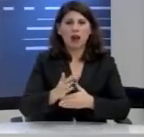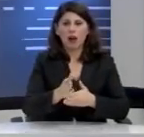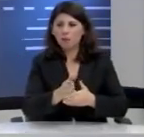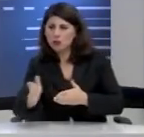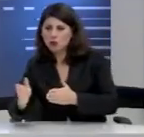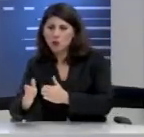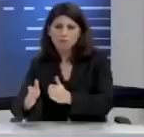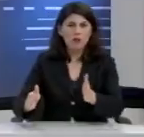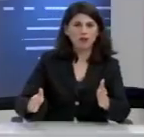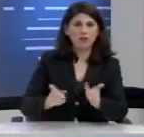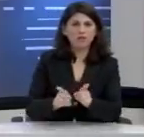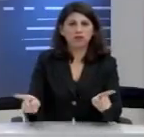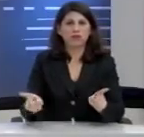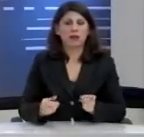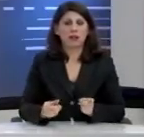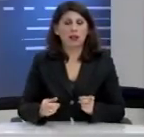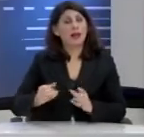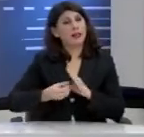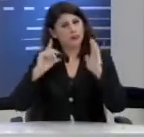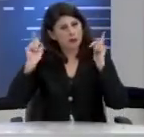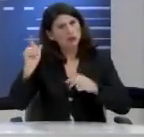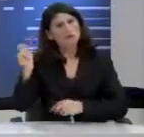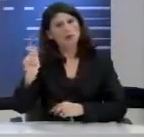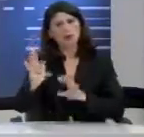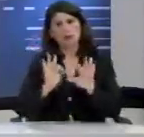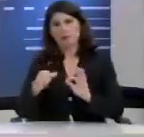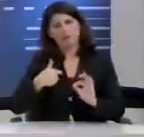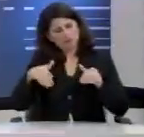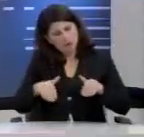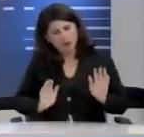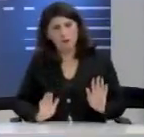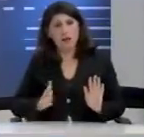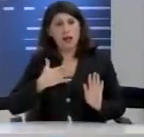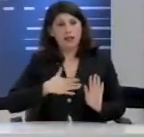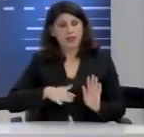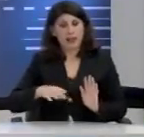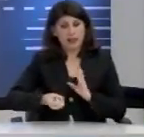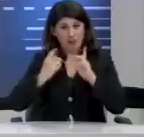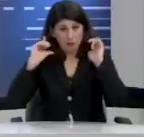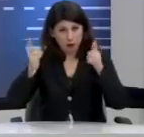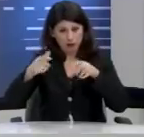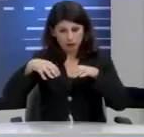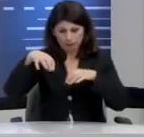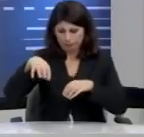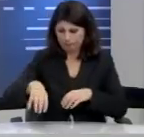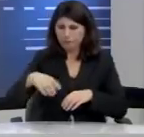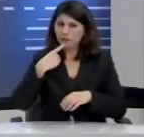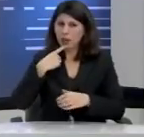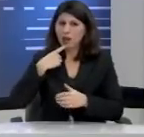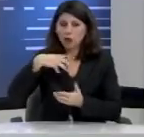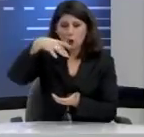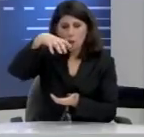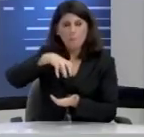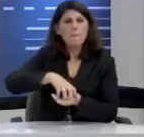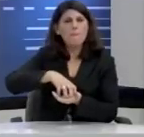Δημοκρατία έχει κάνει μια πολιτική επιλογή, την οποία σέβομαι. Την πολιτική επιλογή να μετατοπιστεί από τον λεγόμενο μεσαίο